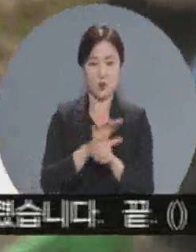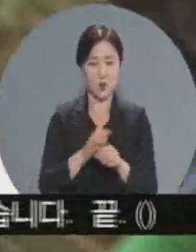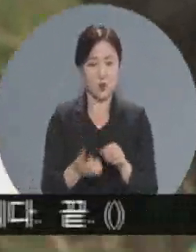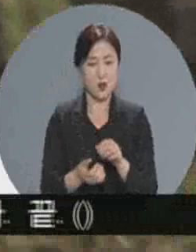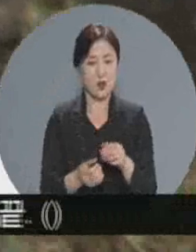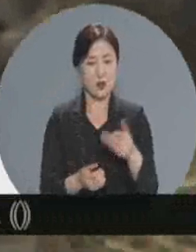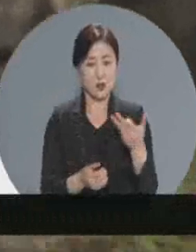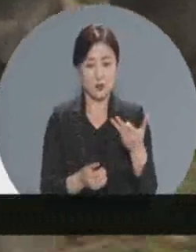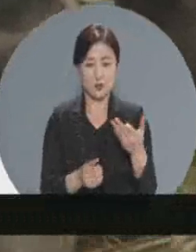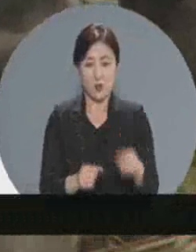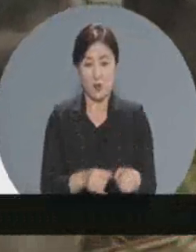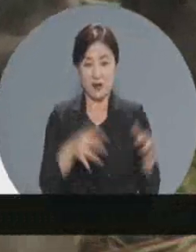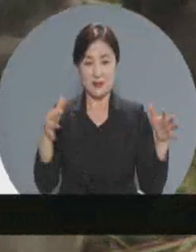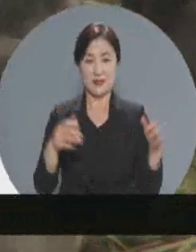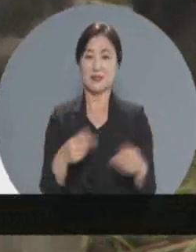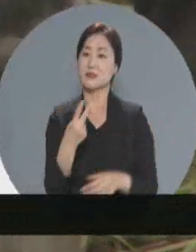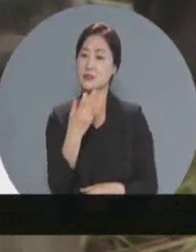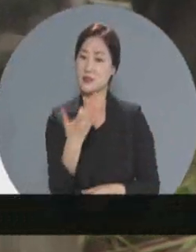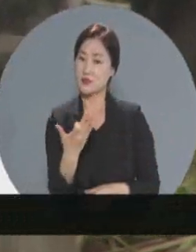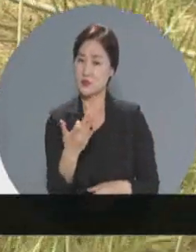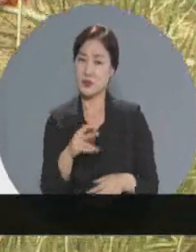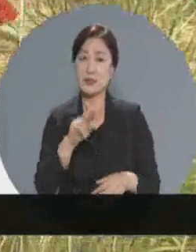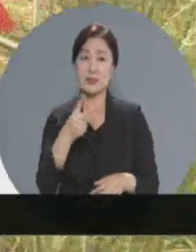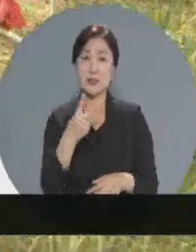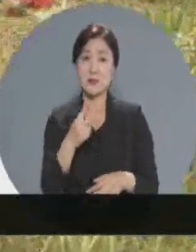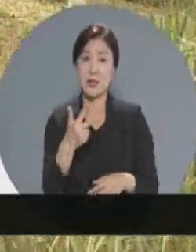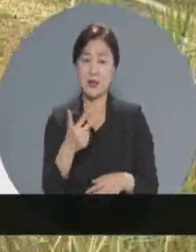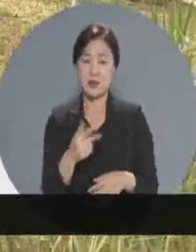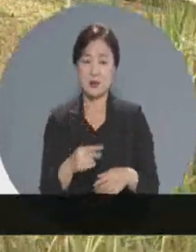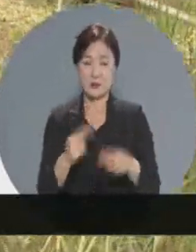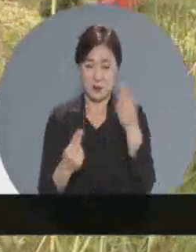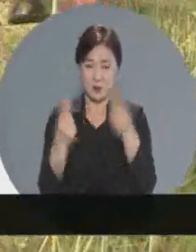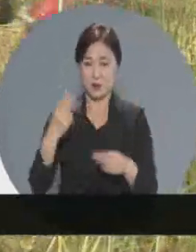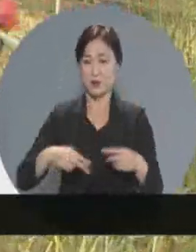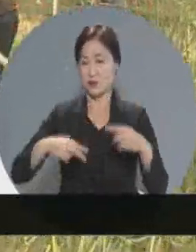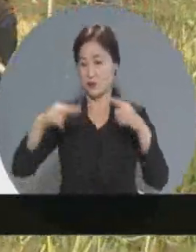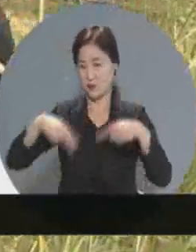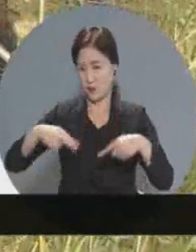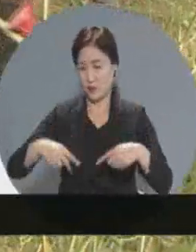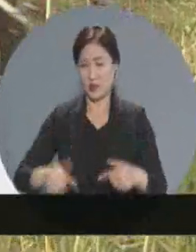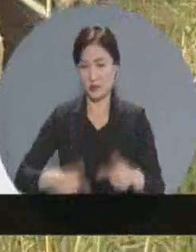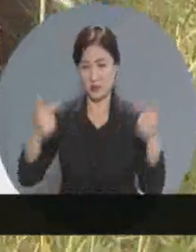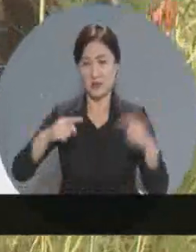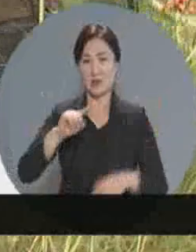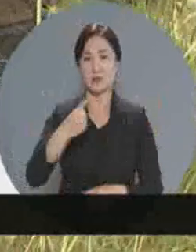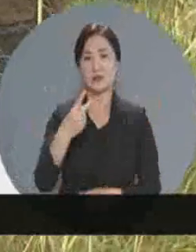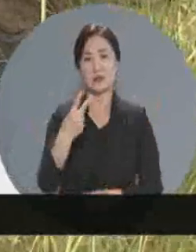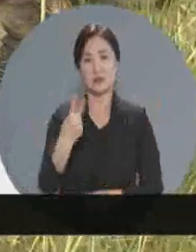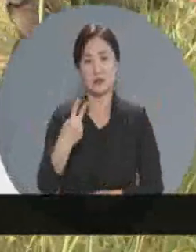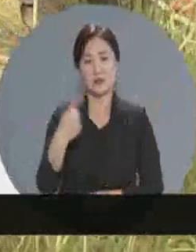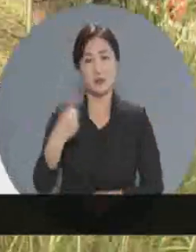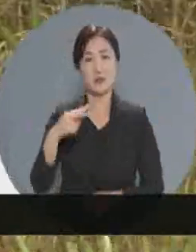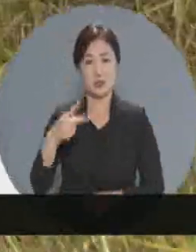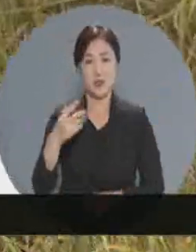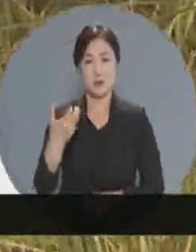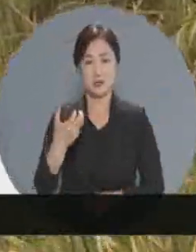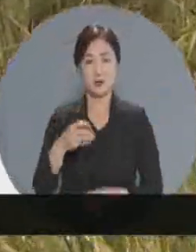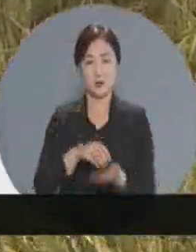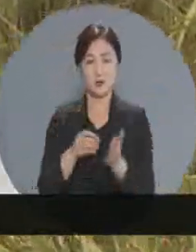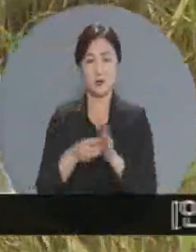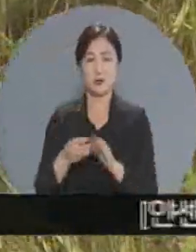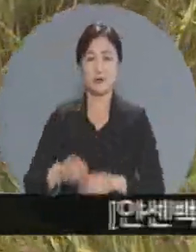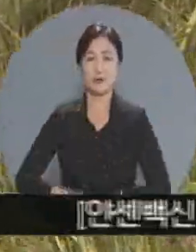지난 2019년 700 2억 원 보다 두 배 가까이 증가한 1280 2억 원에 이르고 있습니다